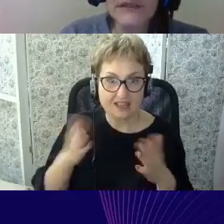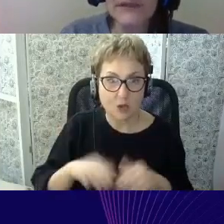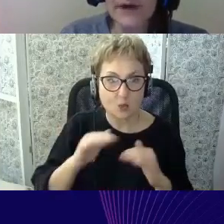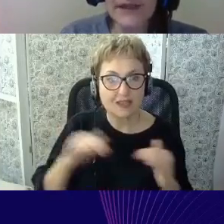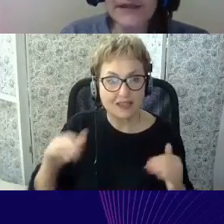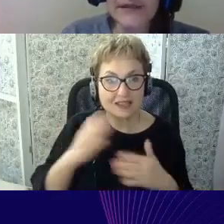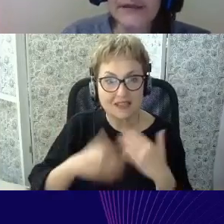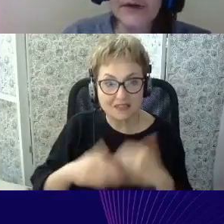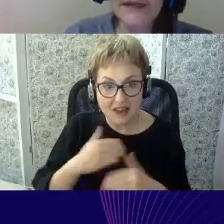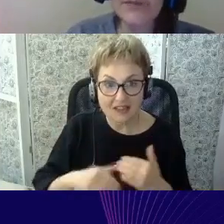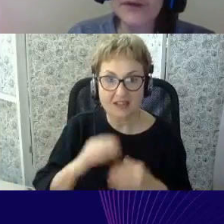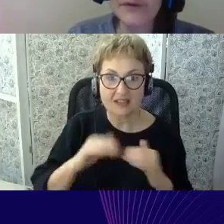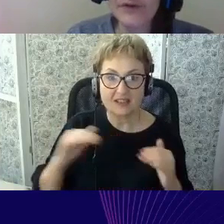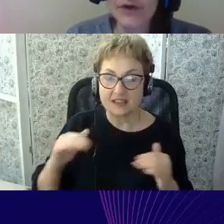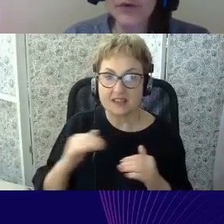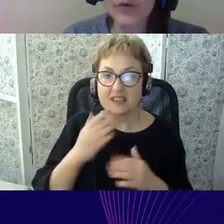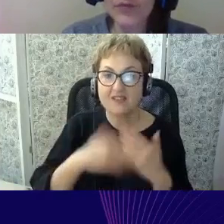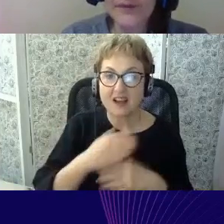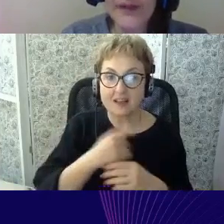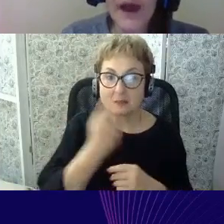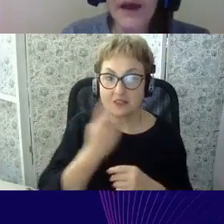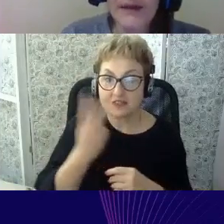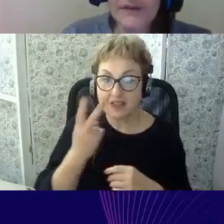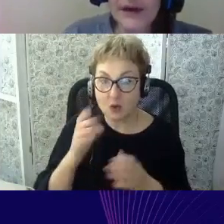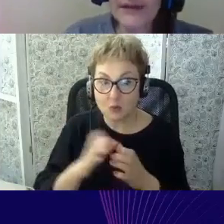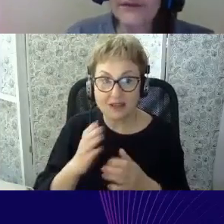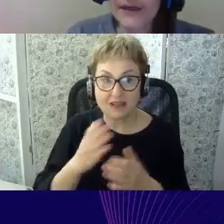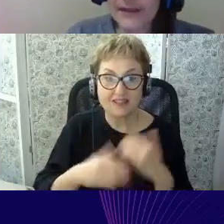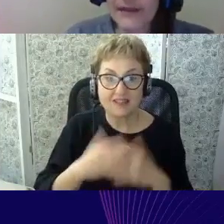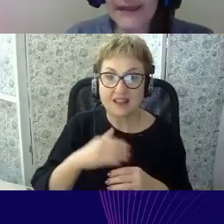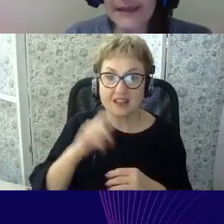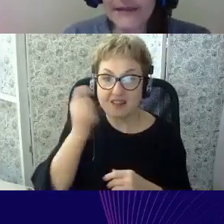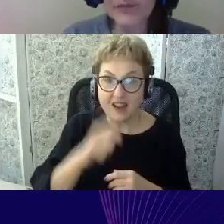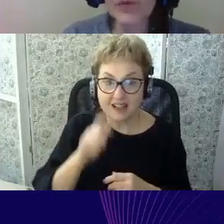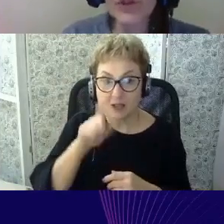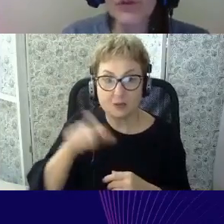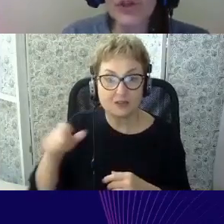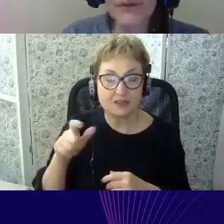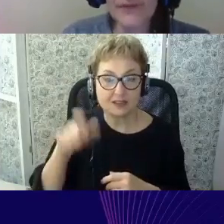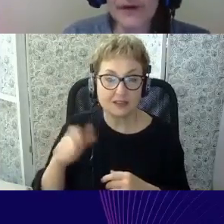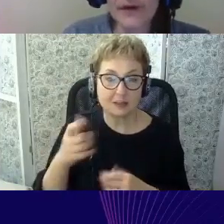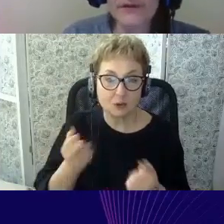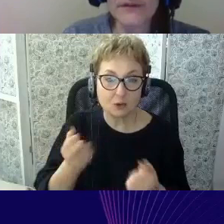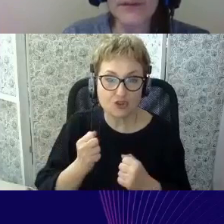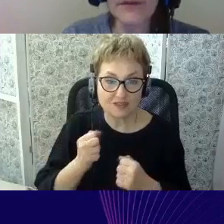Остаются дети-инвалиды, инвалиды первой и второй группы, инвалиды войны или лица,